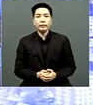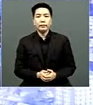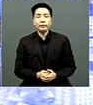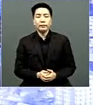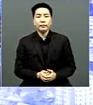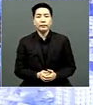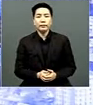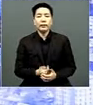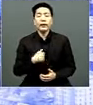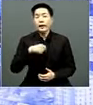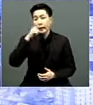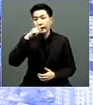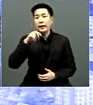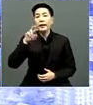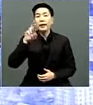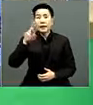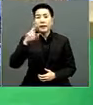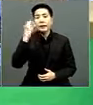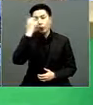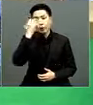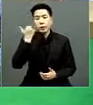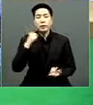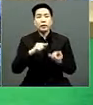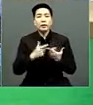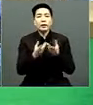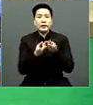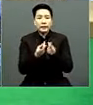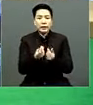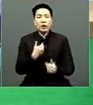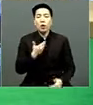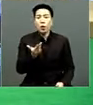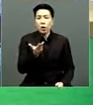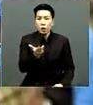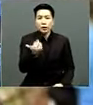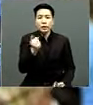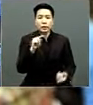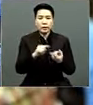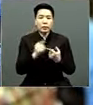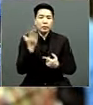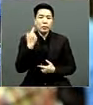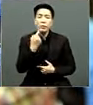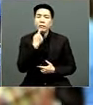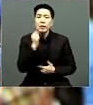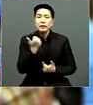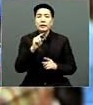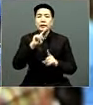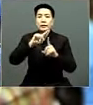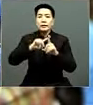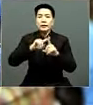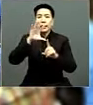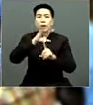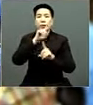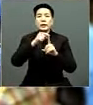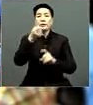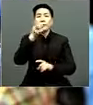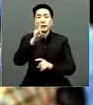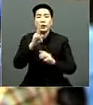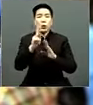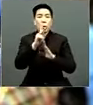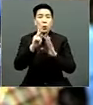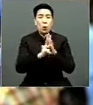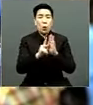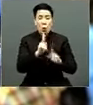สิริวัลจากไทยรัฐทีวีนะคะคุณหมอคะขอรายละเอียดเพิ่มเติมนิดนึงค่ะที่บอกเมื่อกี้ค่ะว่าวันที่17เนี่ยจะมีการผ่อนปลนมาตรการระยะ